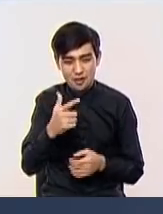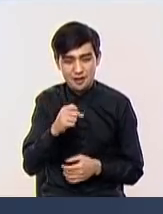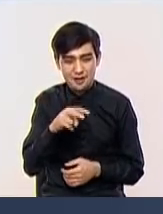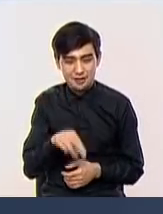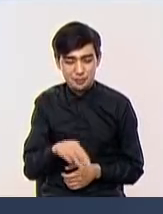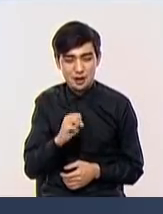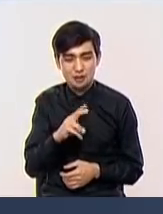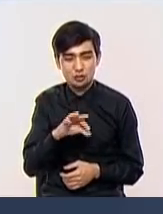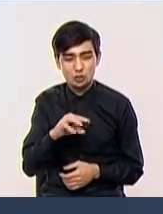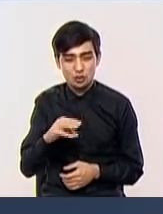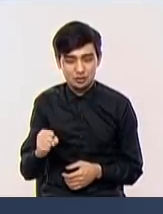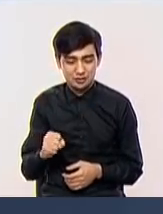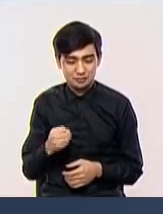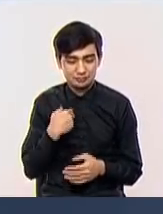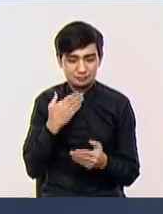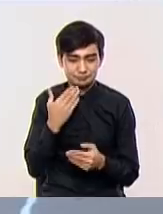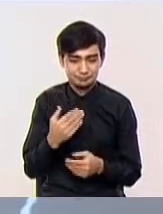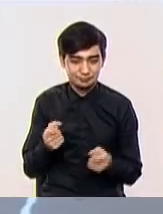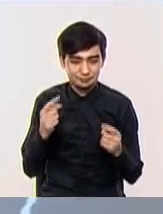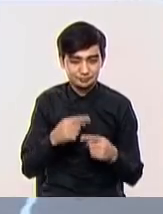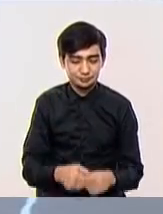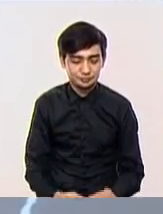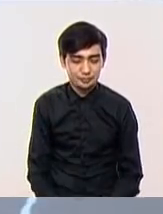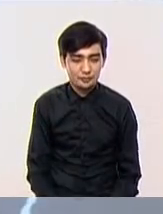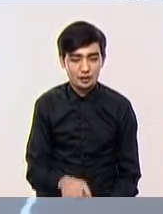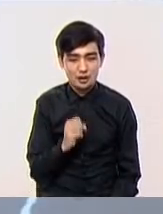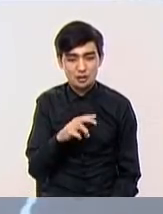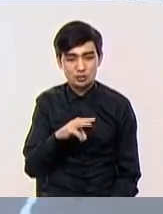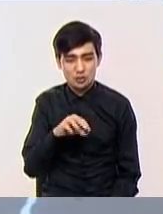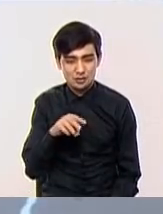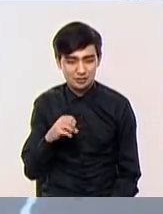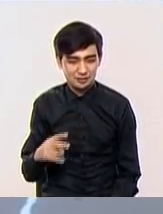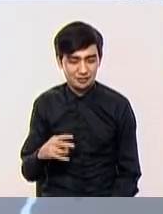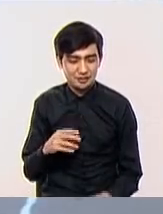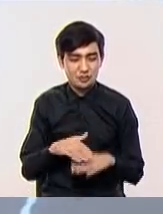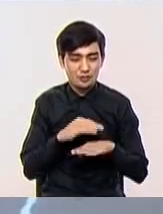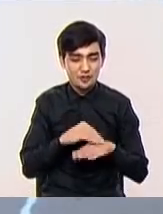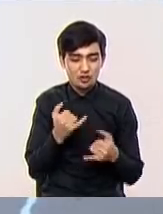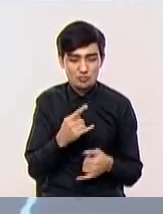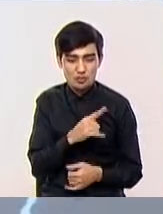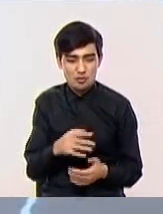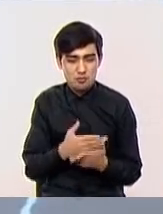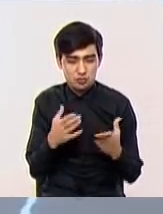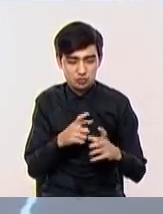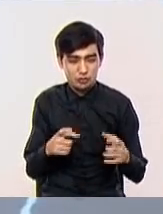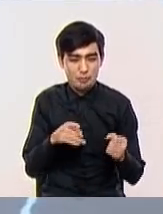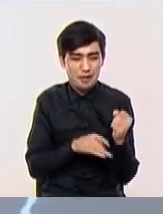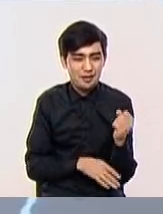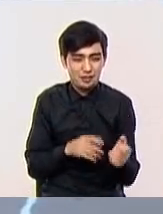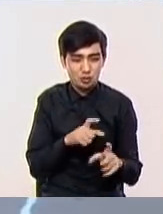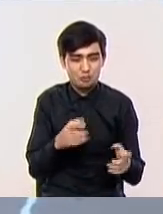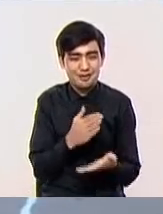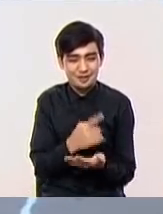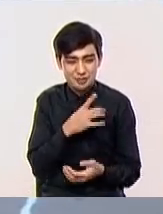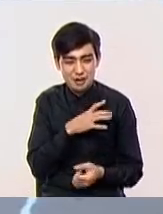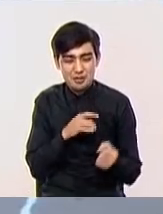Ақтолқын Құлсариевамен талқылап көрсек. Қайырлы кеш, Ақтолқын ханым. Қазір елімізде 1 миллионға жуық кедей азамат бар деп, кедейшілікті